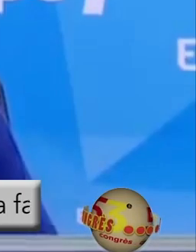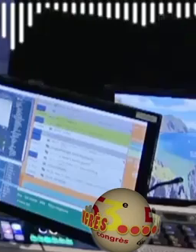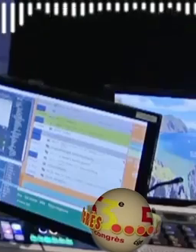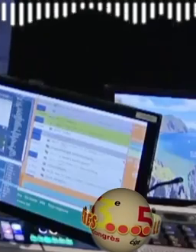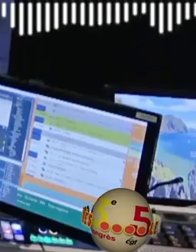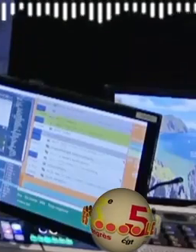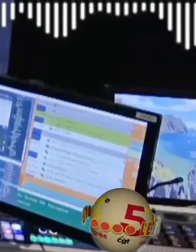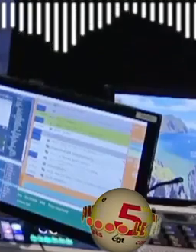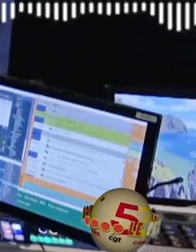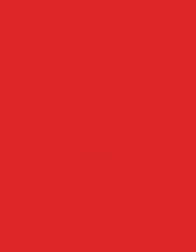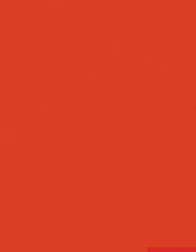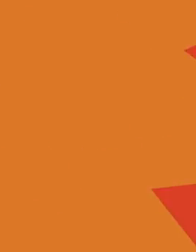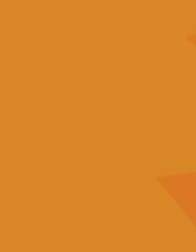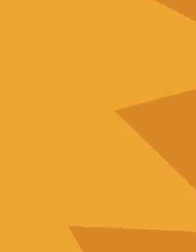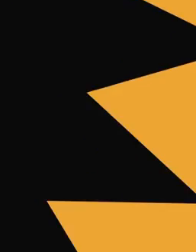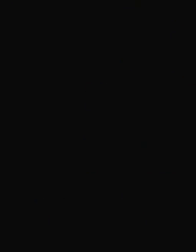génialissime.